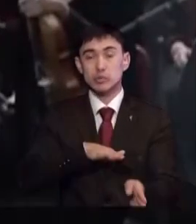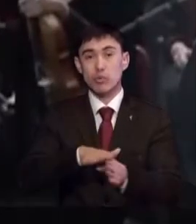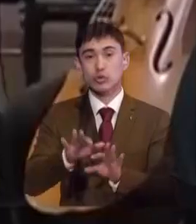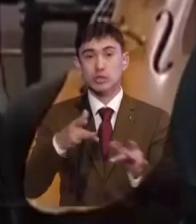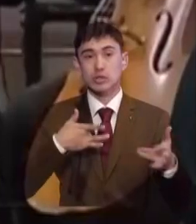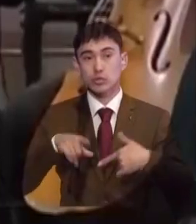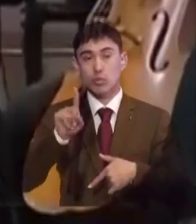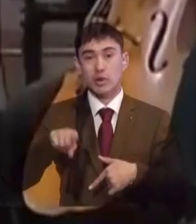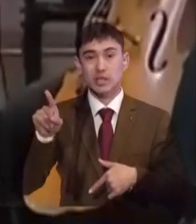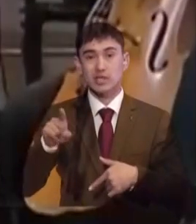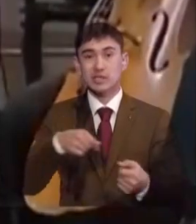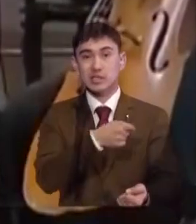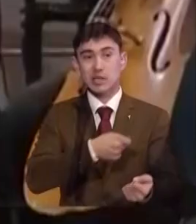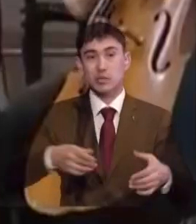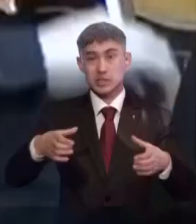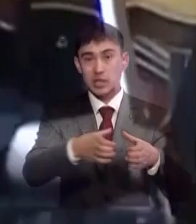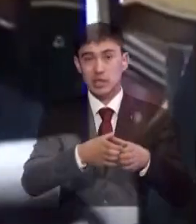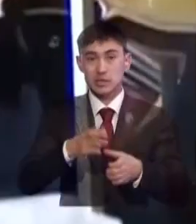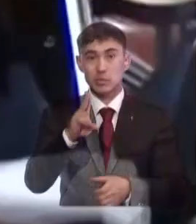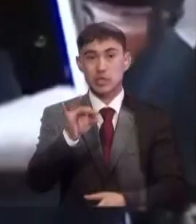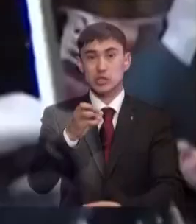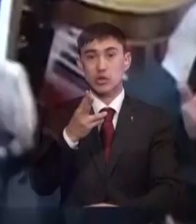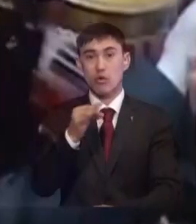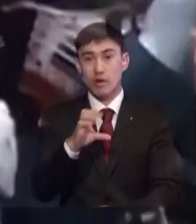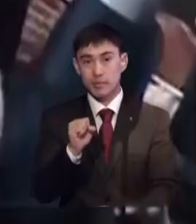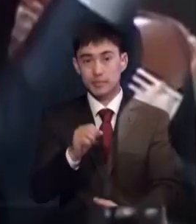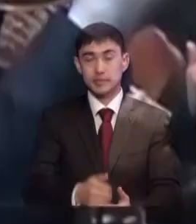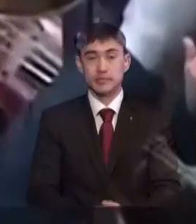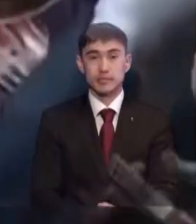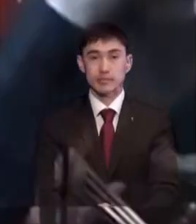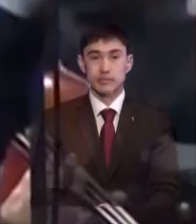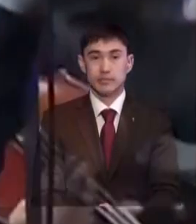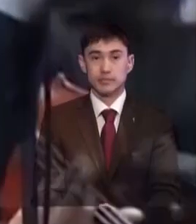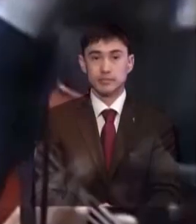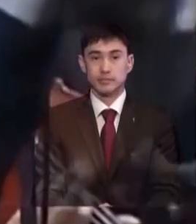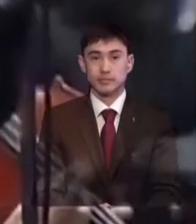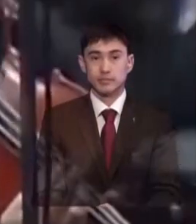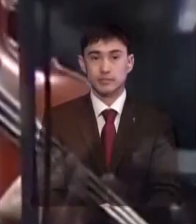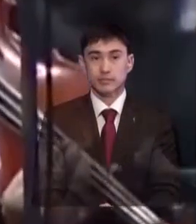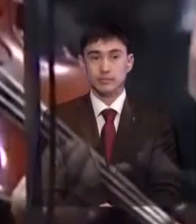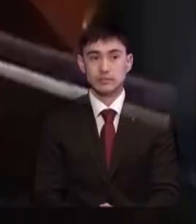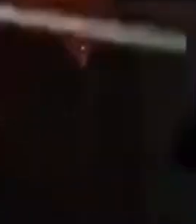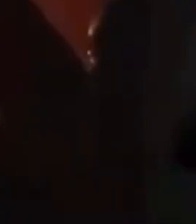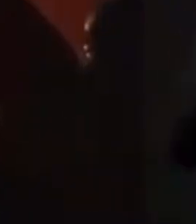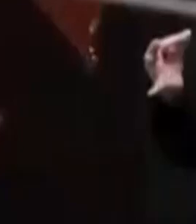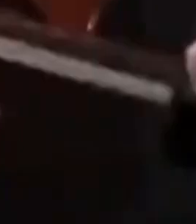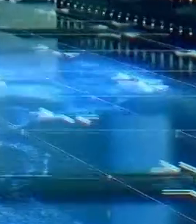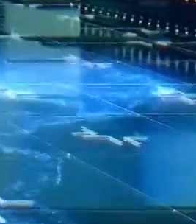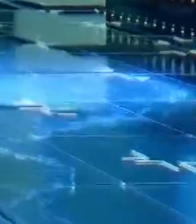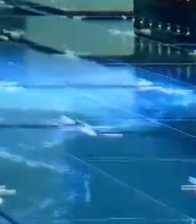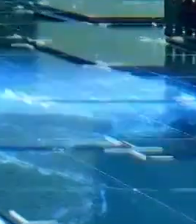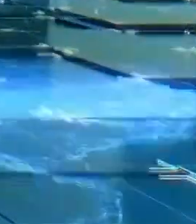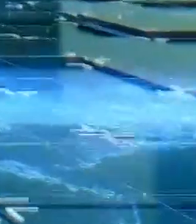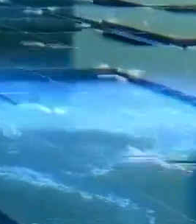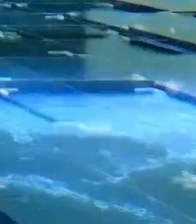концерт номер один для скрипки с оркестром Дмитрия Шостаковича. Самбат Санатова по материалам интернет-ресурсов.